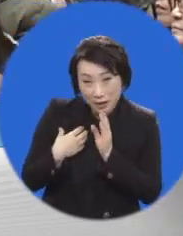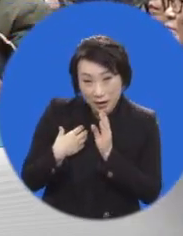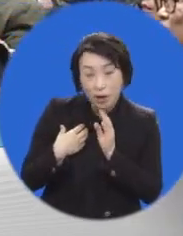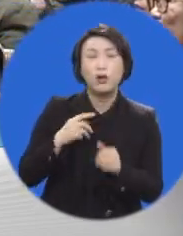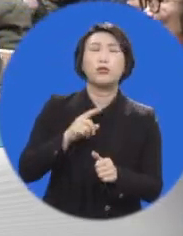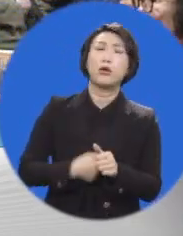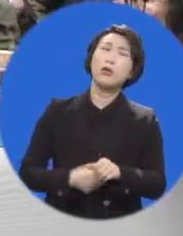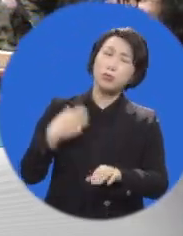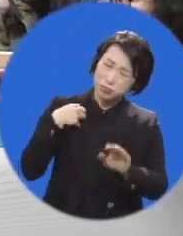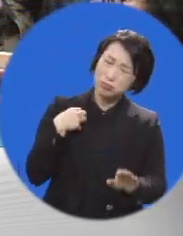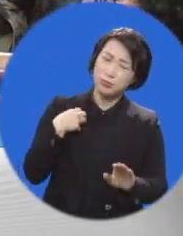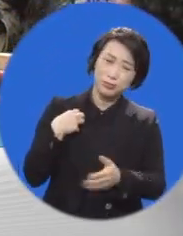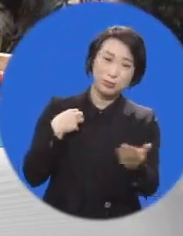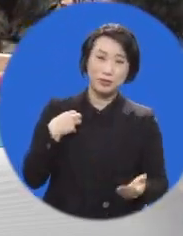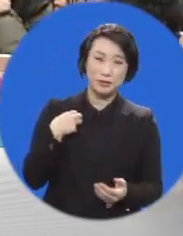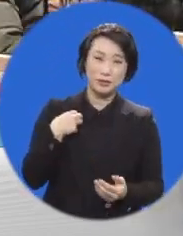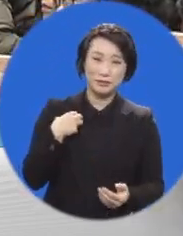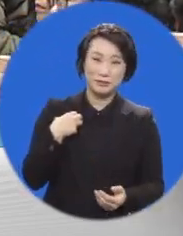당연한 일이지.